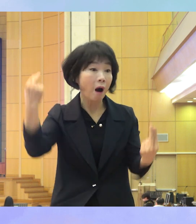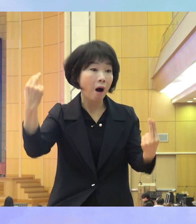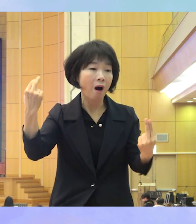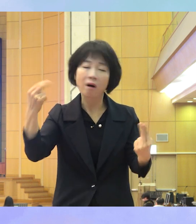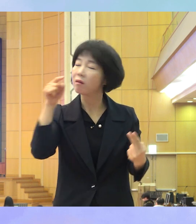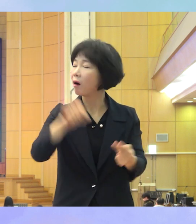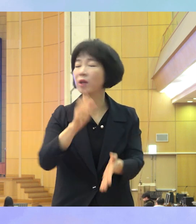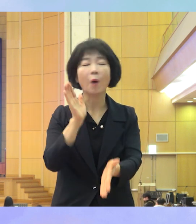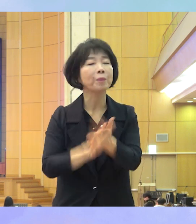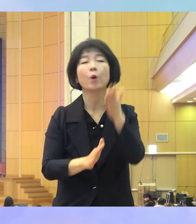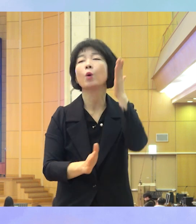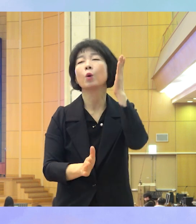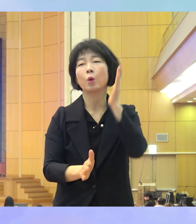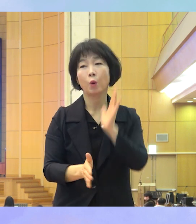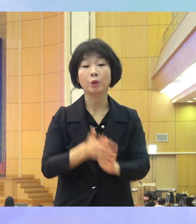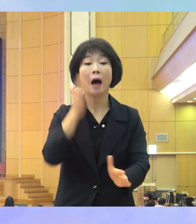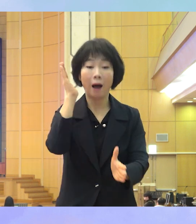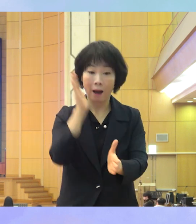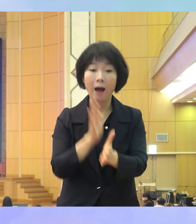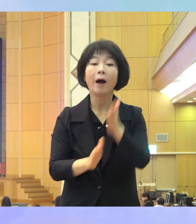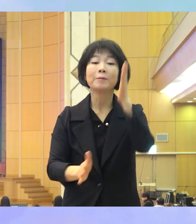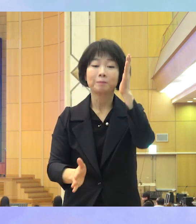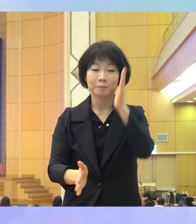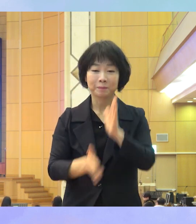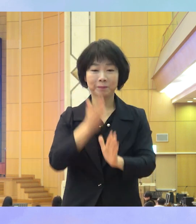비길 것이 좋으신 하나님